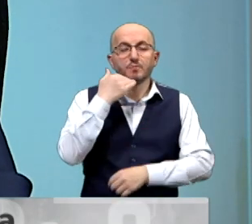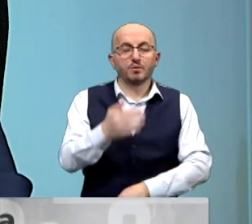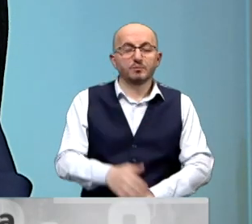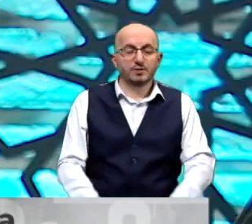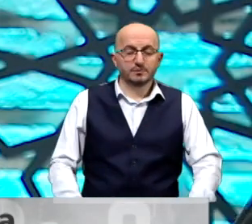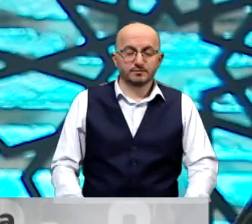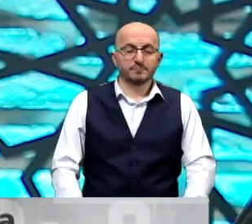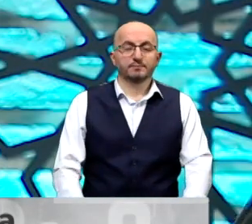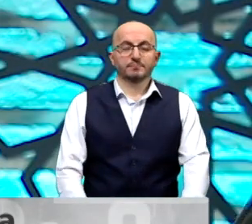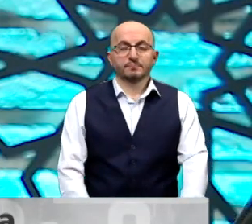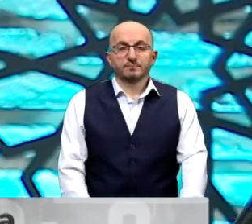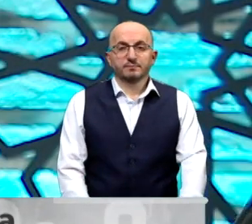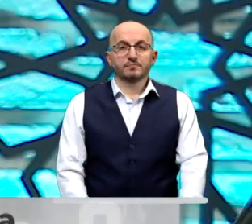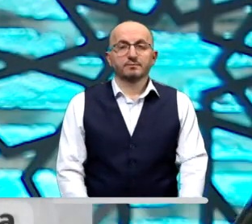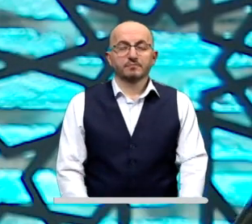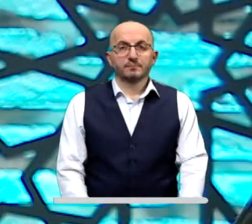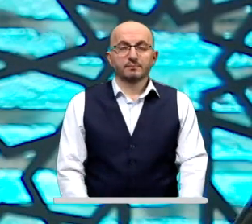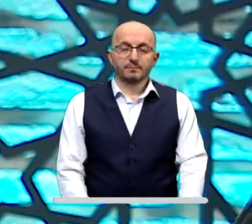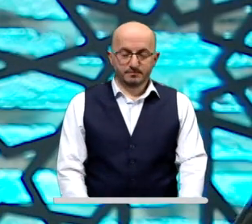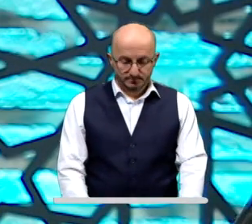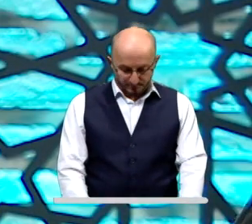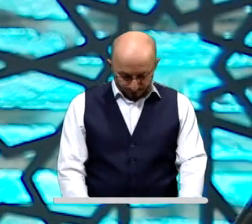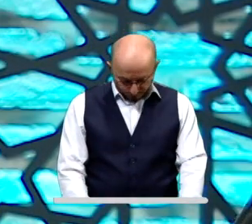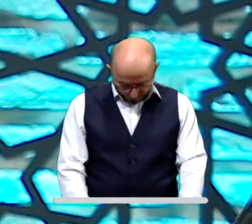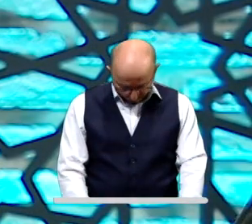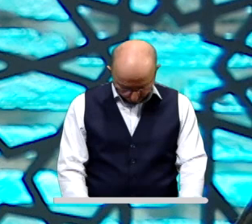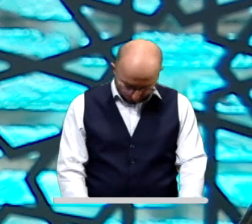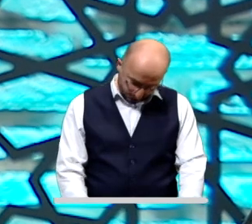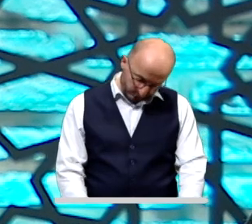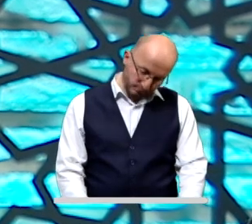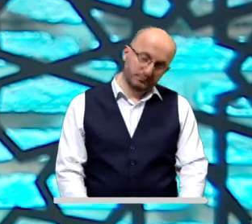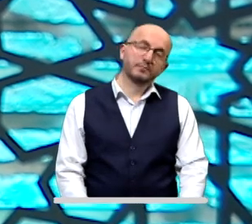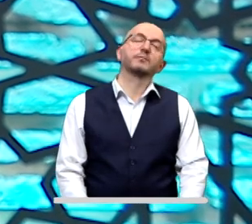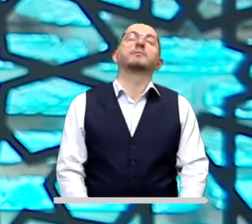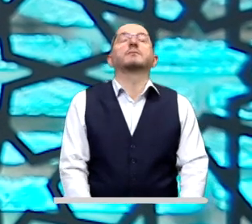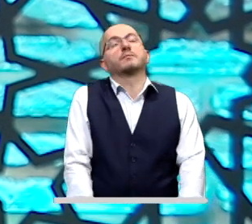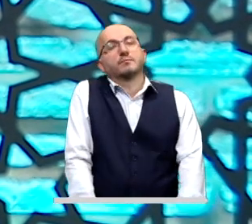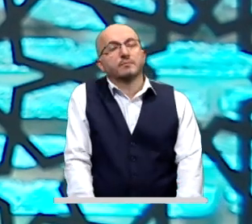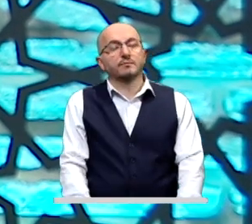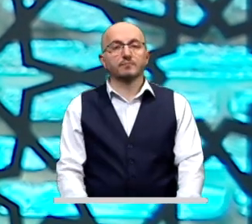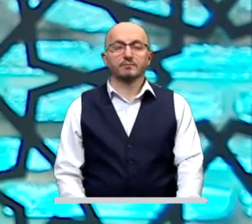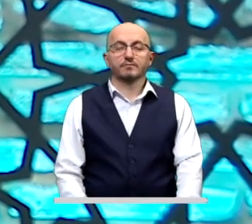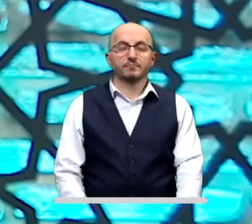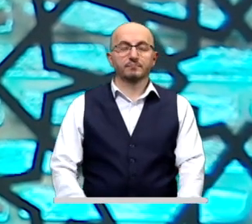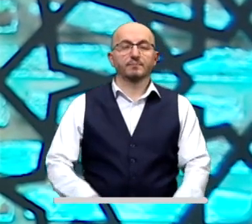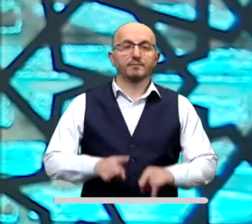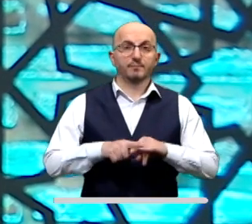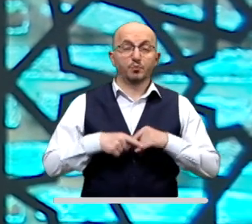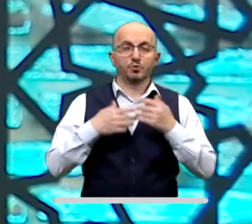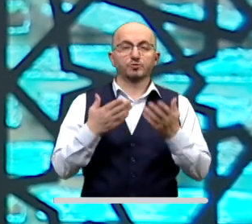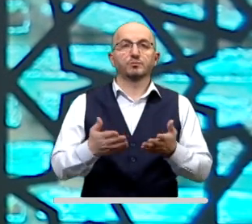teşekkür ederiz İstanbul'dan bir telefonumuz var Ruhi telefon hattımızda Ruhi Bey hoş geldiniz yayınımıza